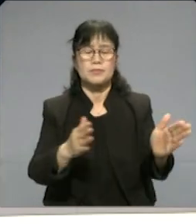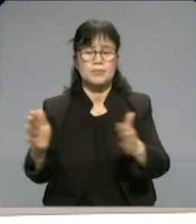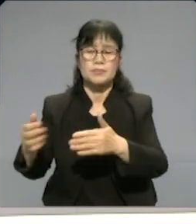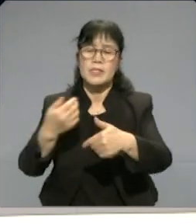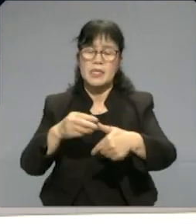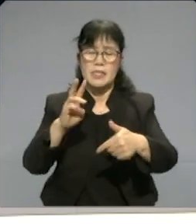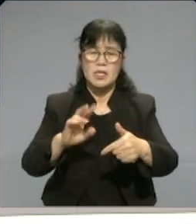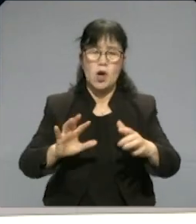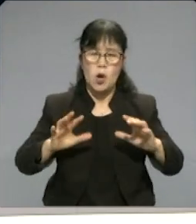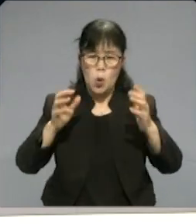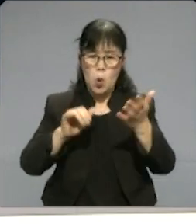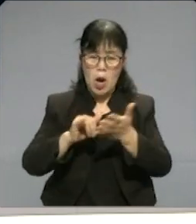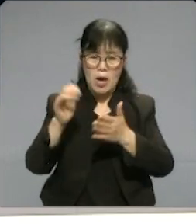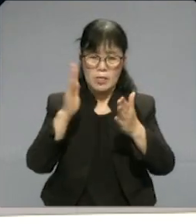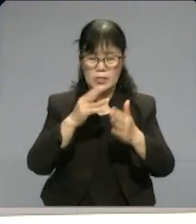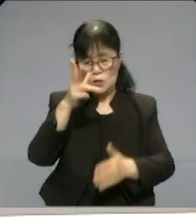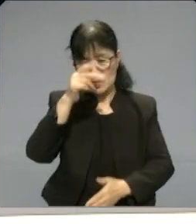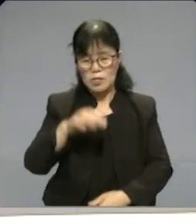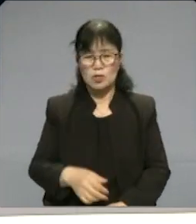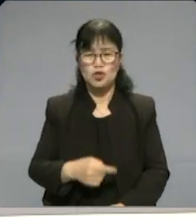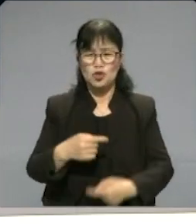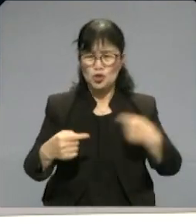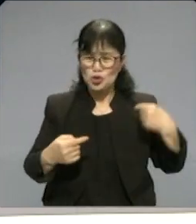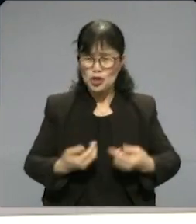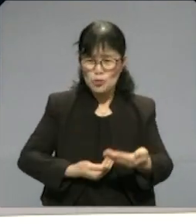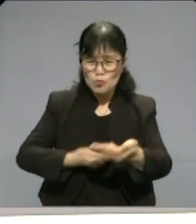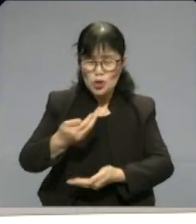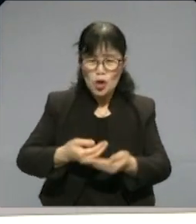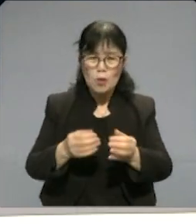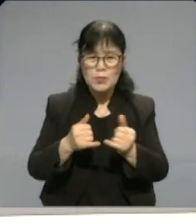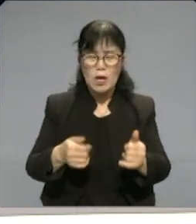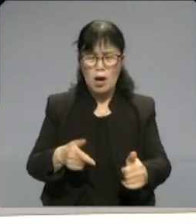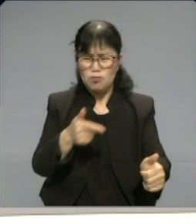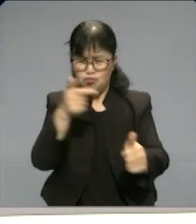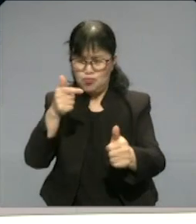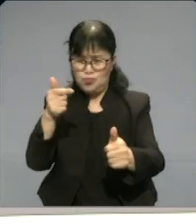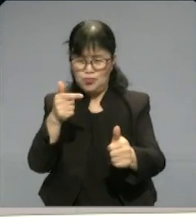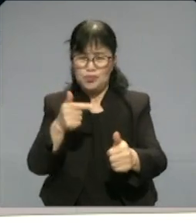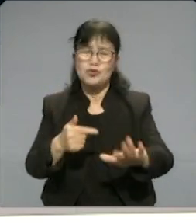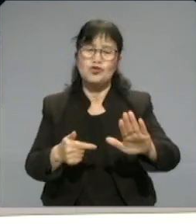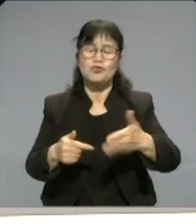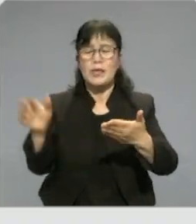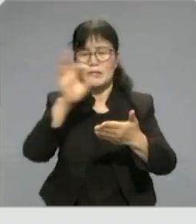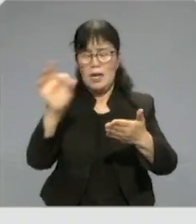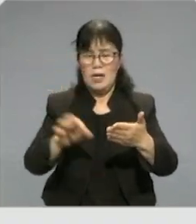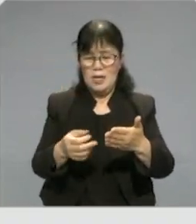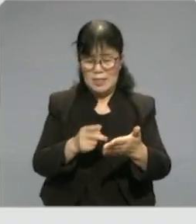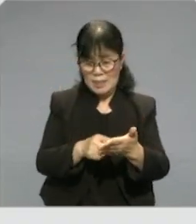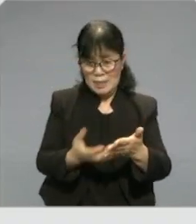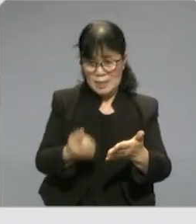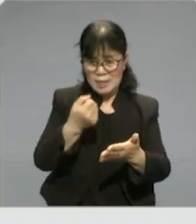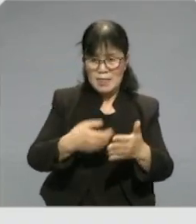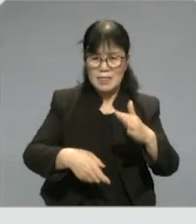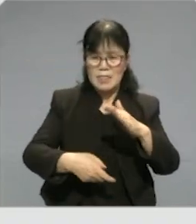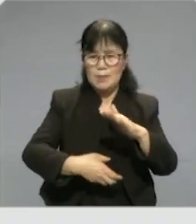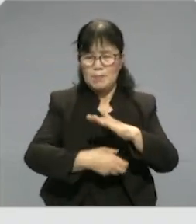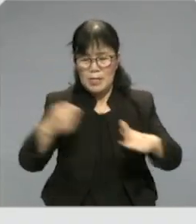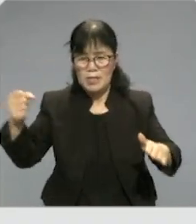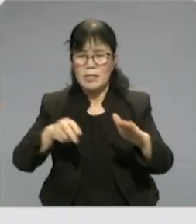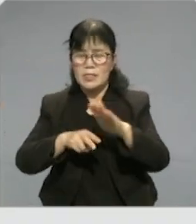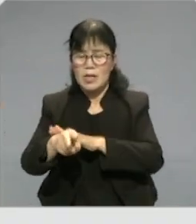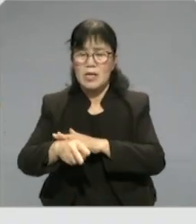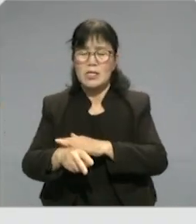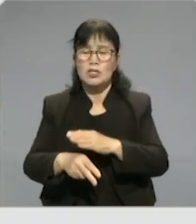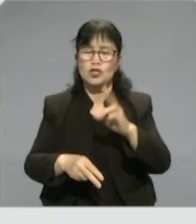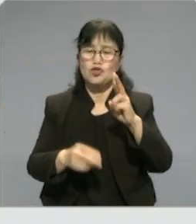인천 국제공항 경찰단이이 중국인 무역 업자에게 스프레이를 뿌리고 900 달러가 들어 있던 가방을 빼앗아 달아난 중국인 두명